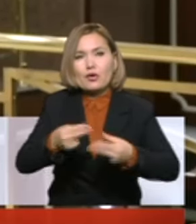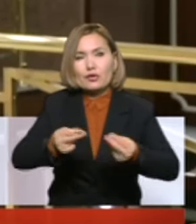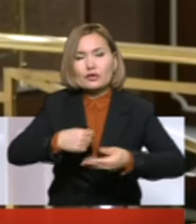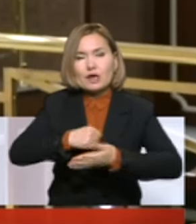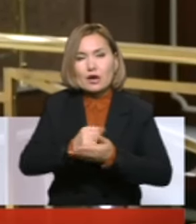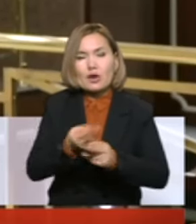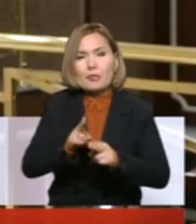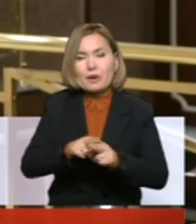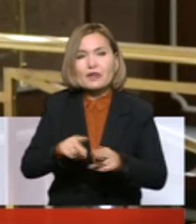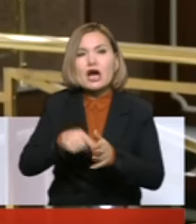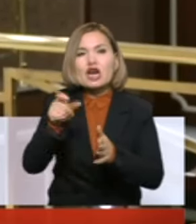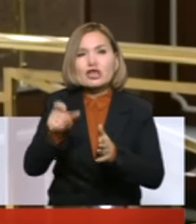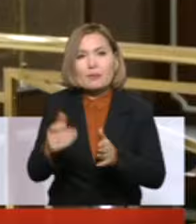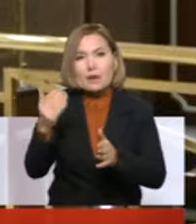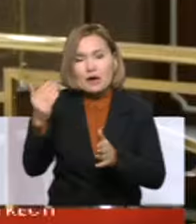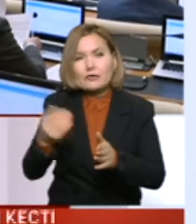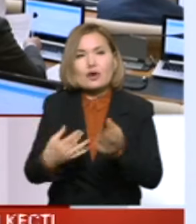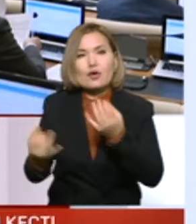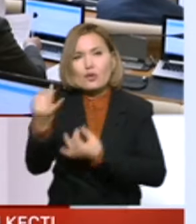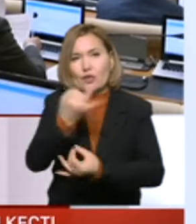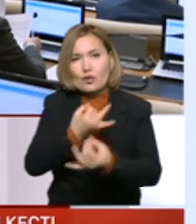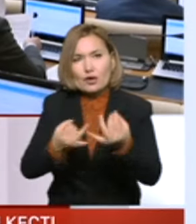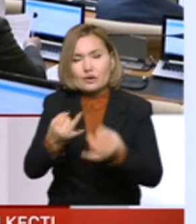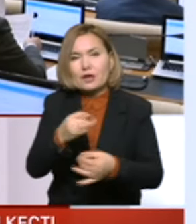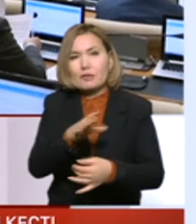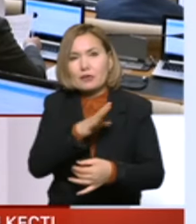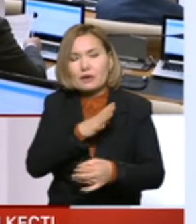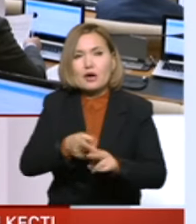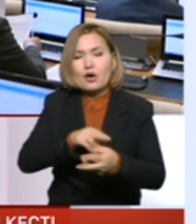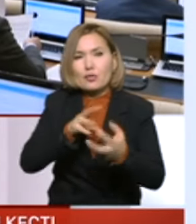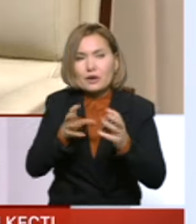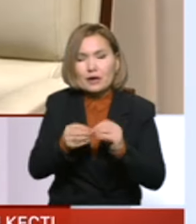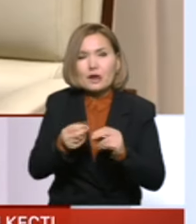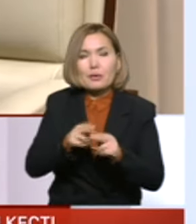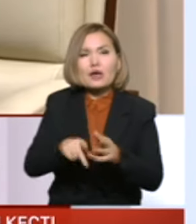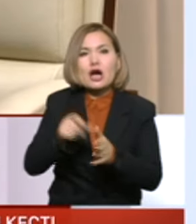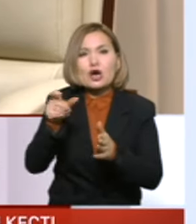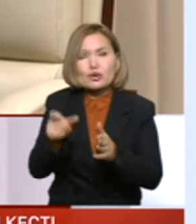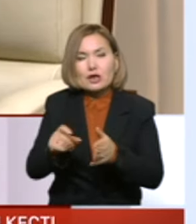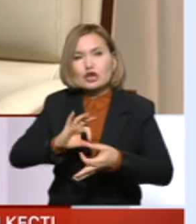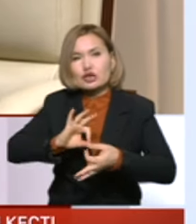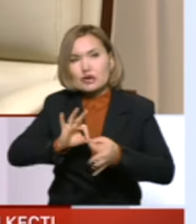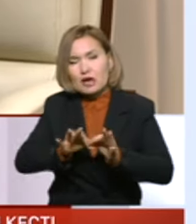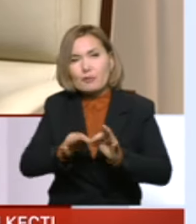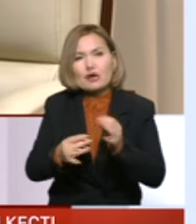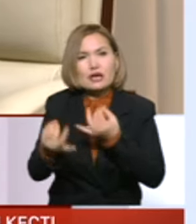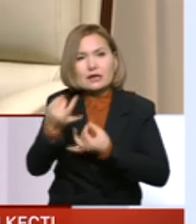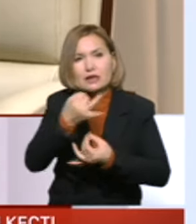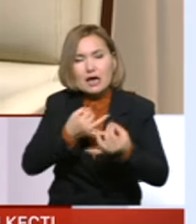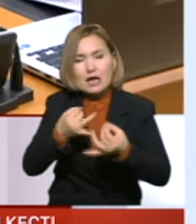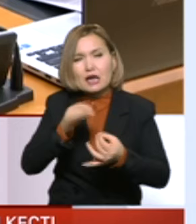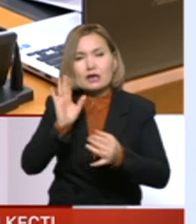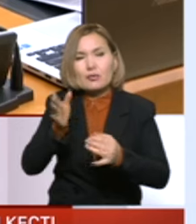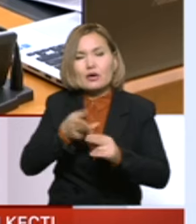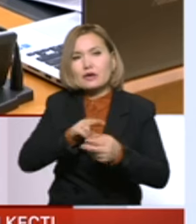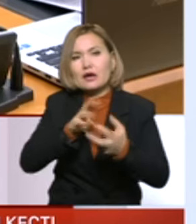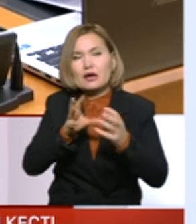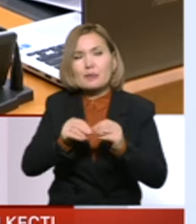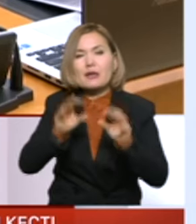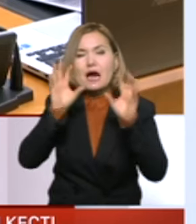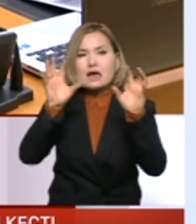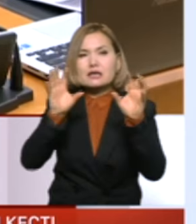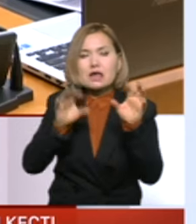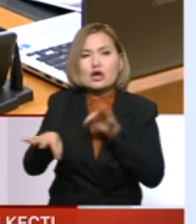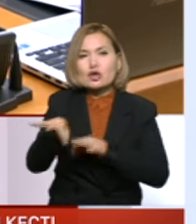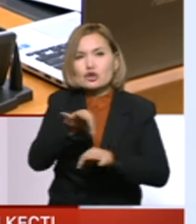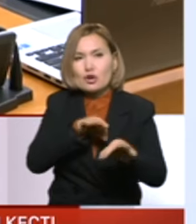жалпы отырысында депутаттардың талқысына қайта ұсынылып отыр. Енді депутаттар оны жан-жақты талқылайды. Заң жобасы мемлекет